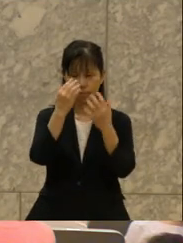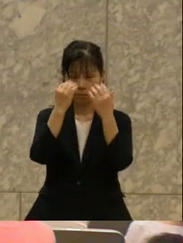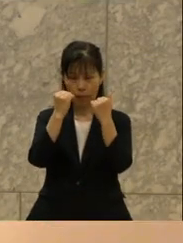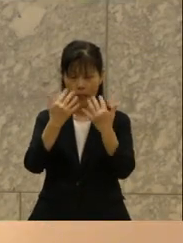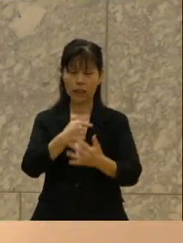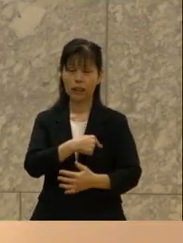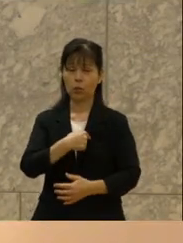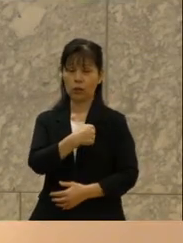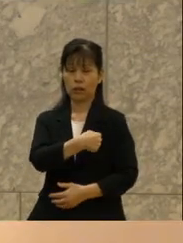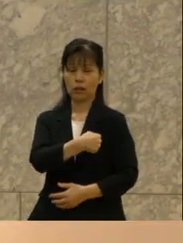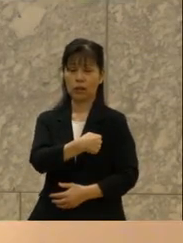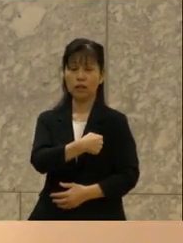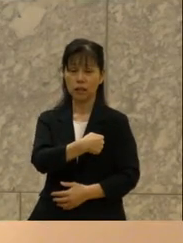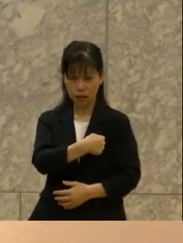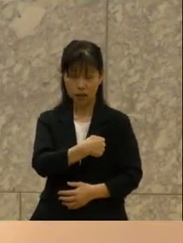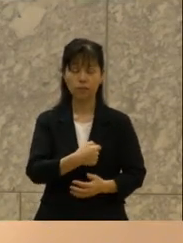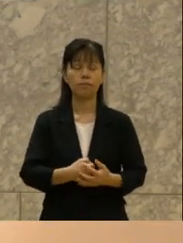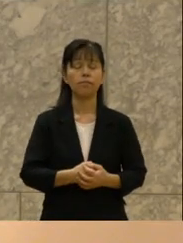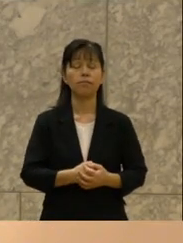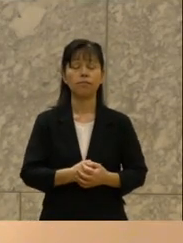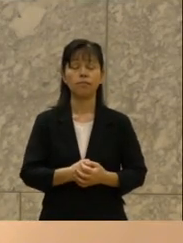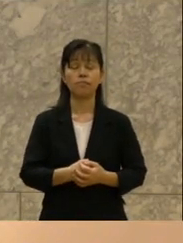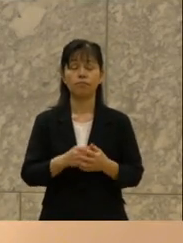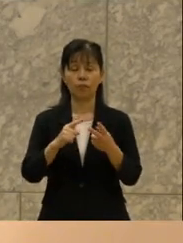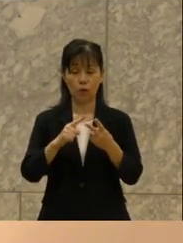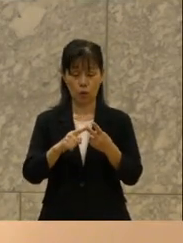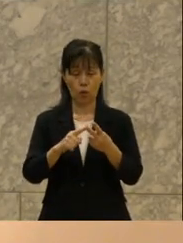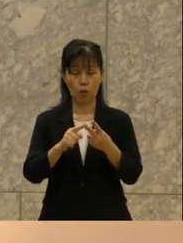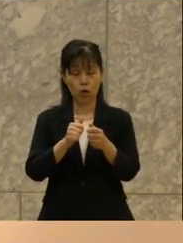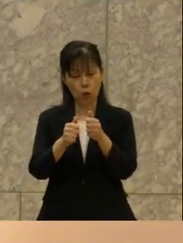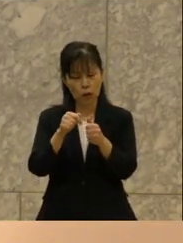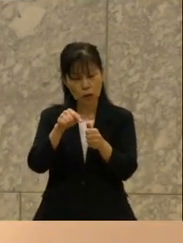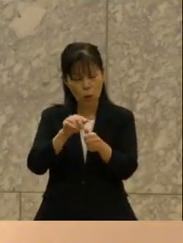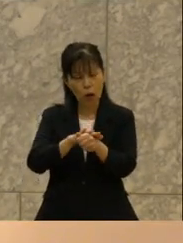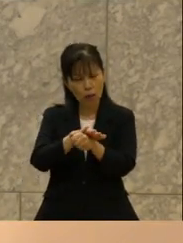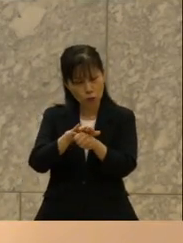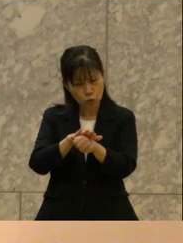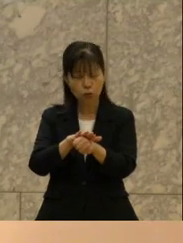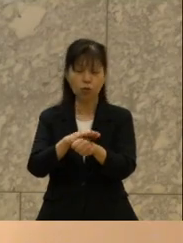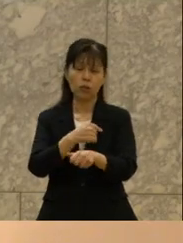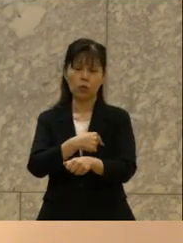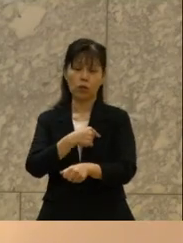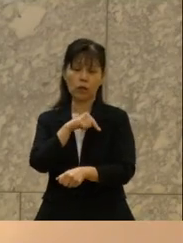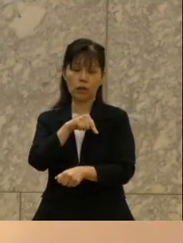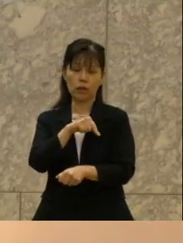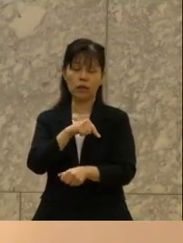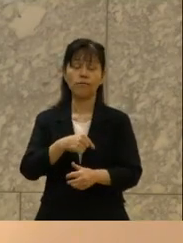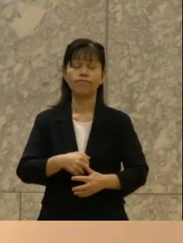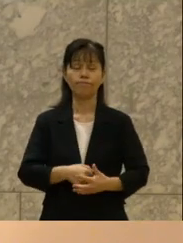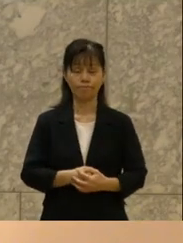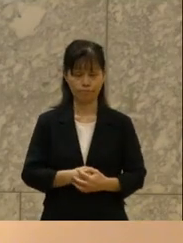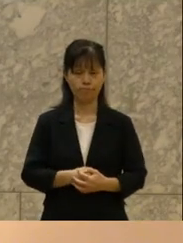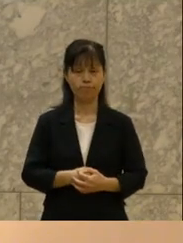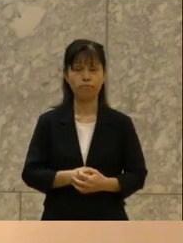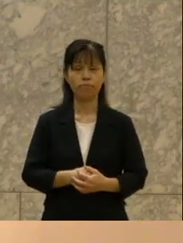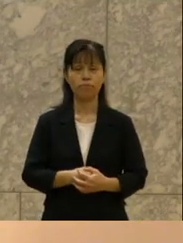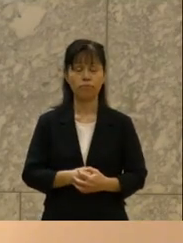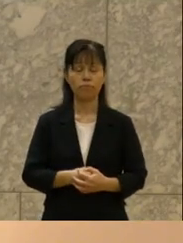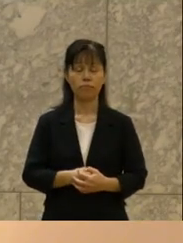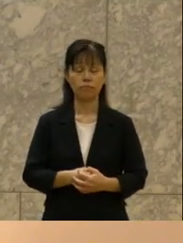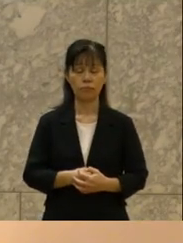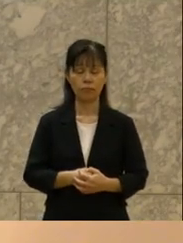気持ちそして協議を愛する気持ちだと思いますそして